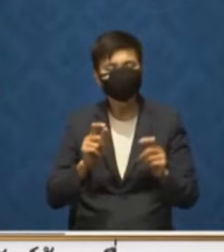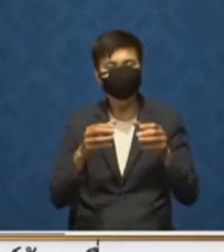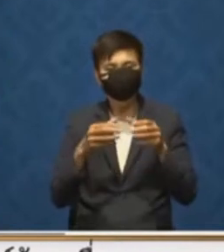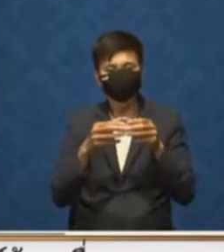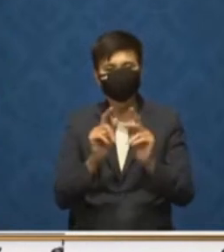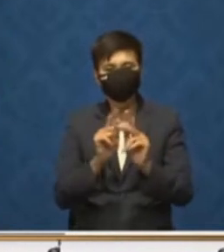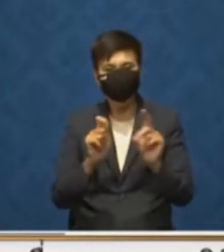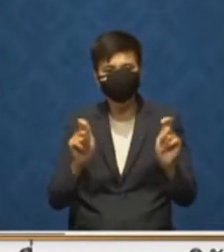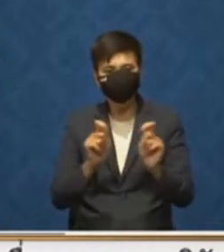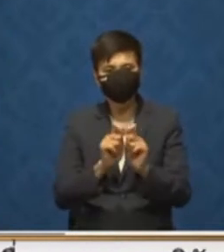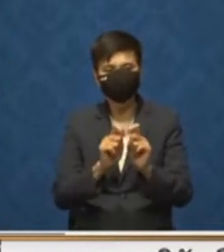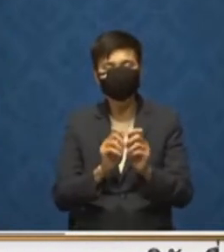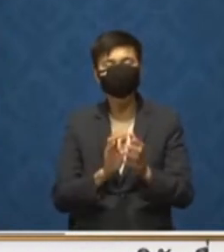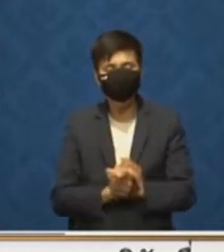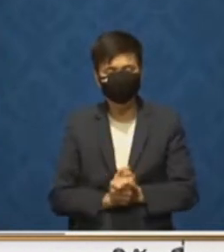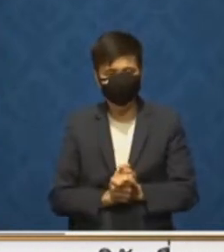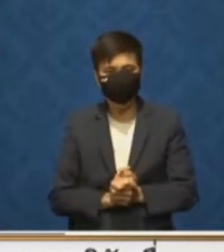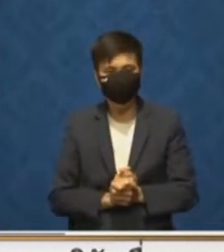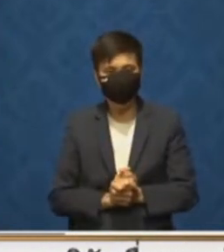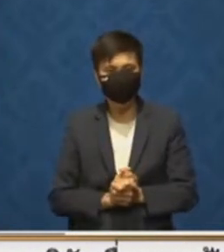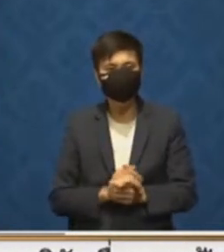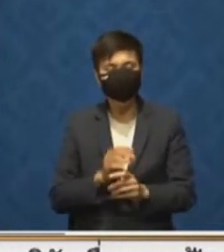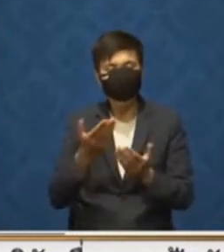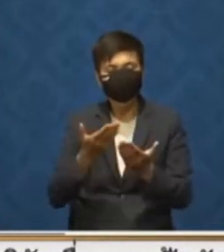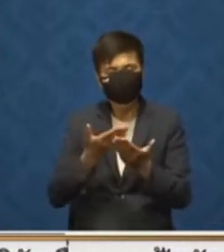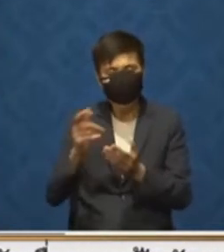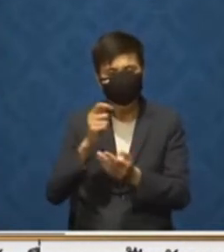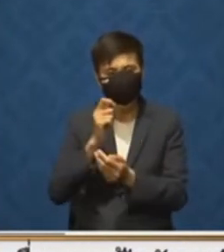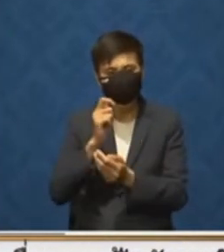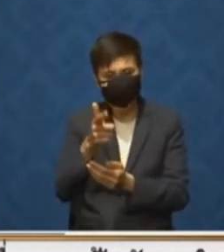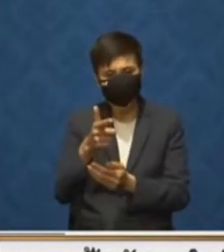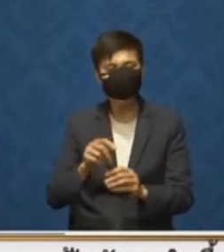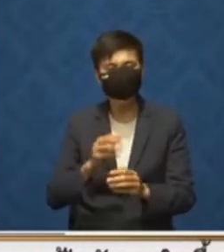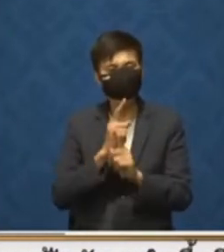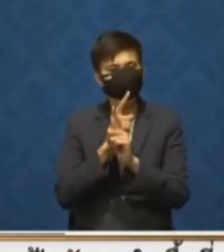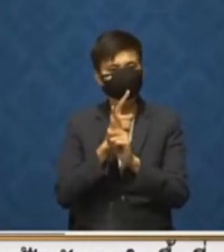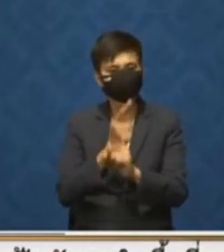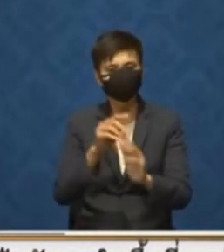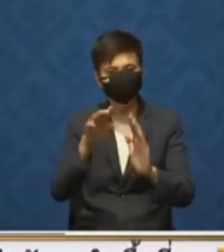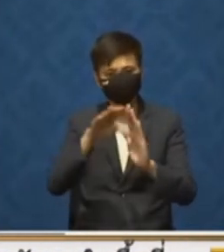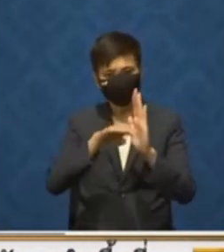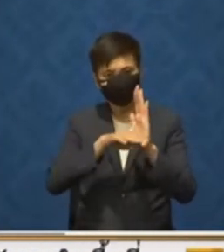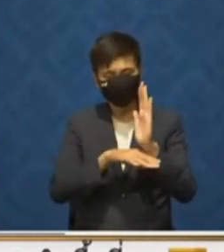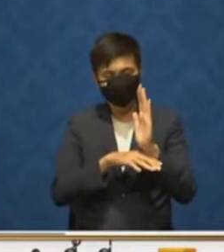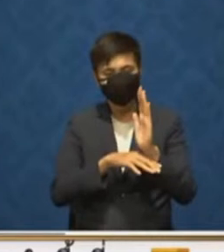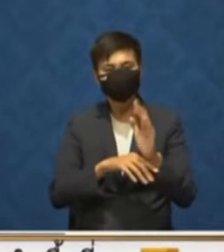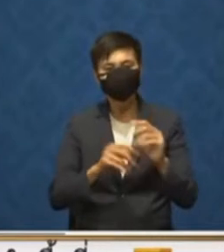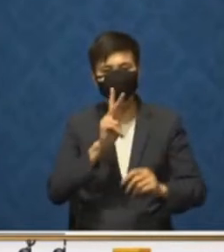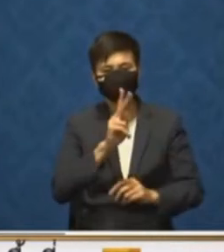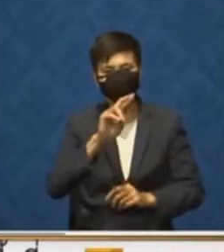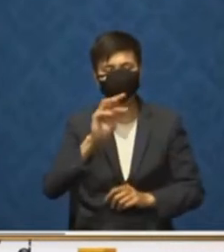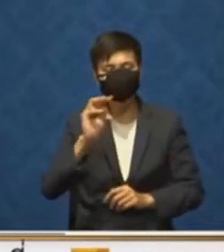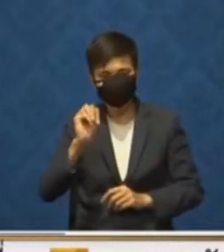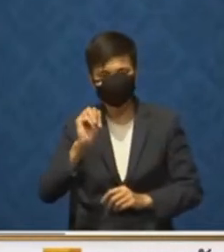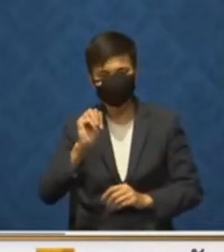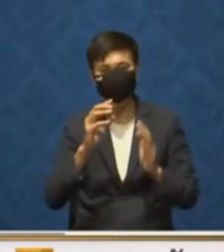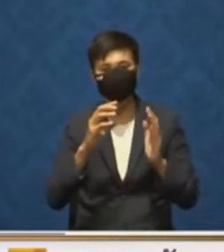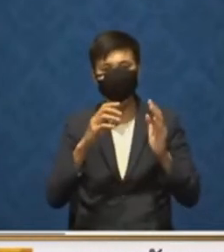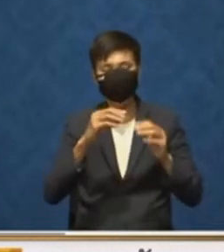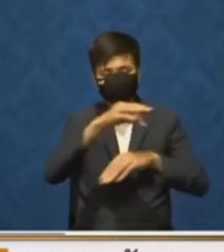ครับก็ได้จัดซื้อจัดจ้างไปตามกระบวนการที่ทางกรมบัญชีกลางนะครับได้เร่งรัดมานะครับไม่ได้มี